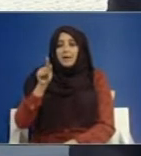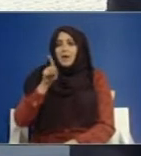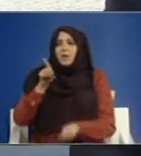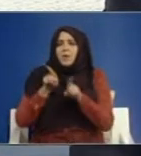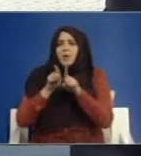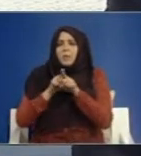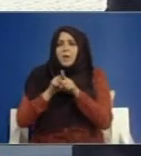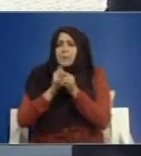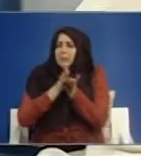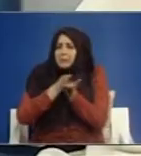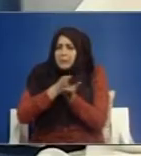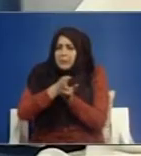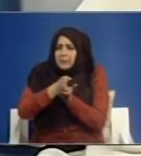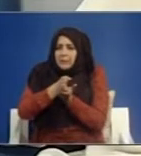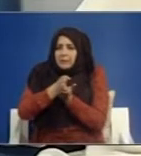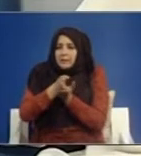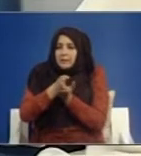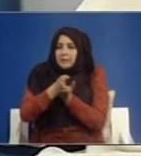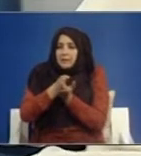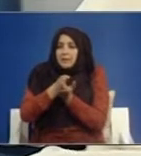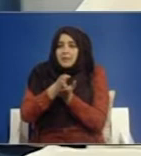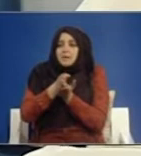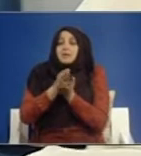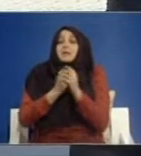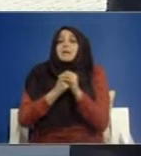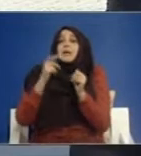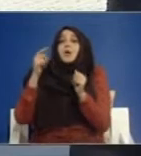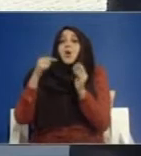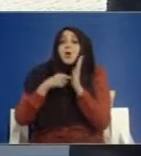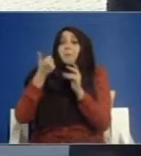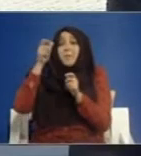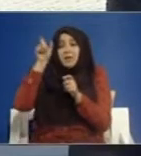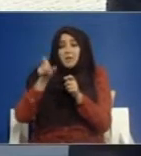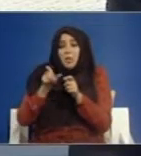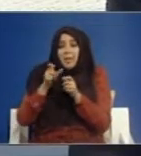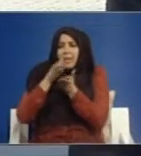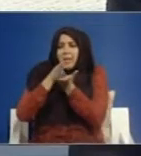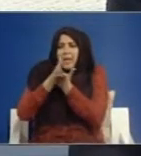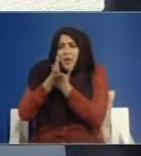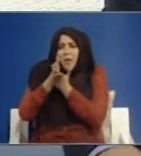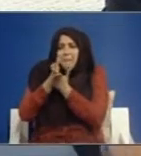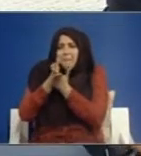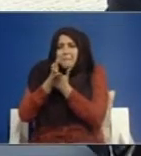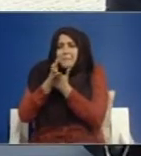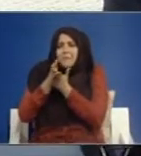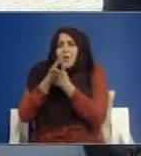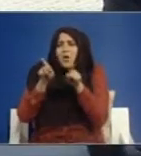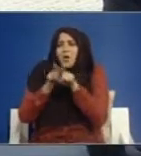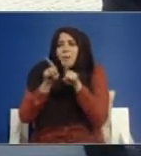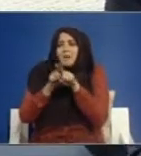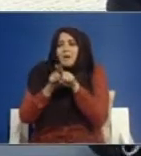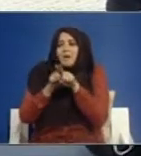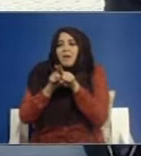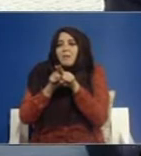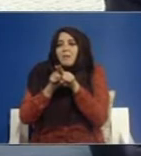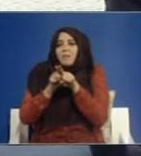الإحسان. فمقام التقوى إذا ارتقى إليه الإنسان المؤمن فإنه يصبح في وقاية،